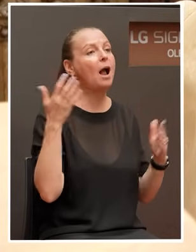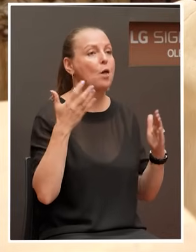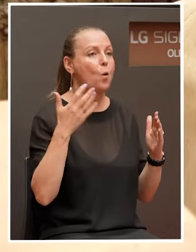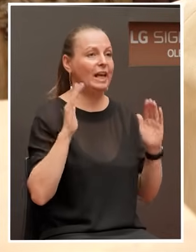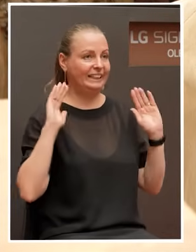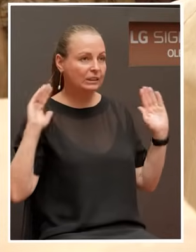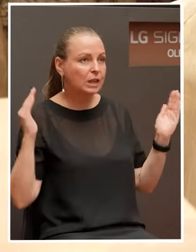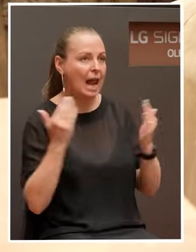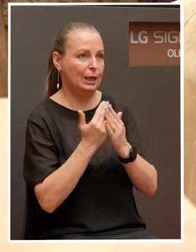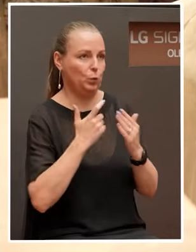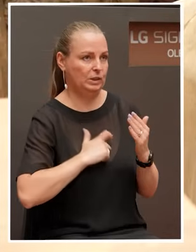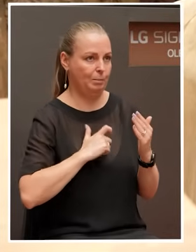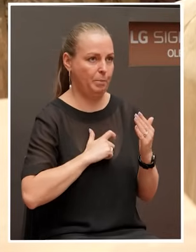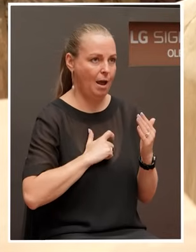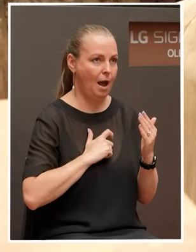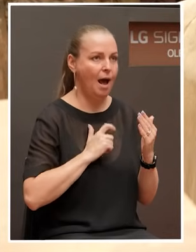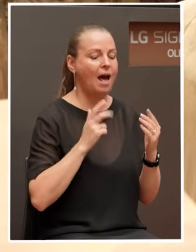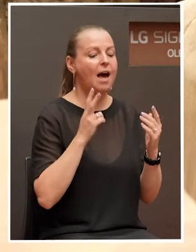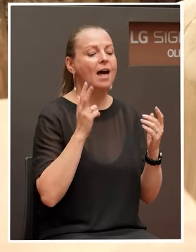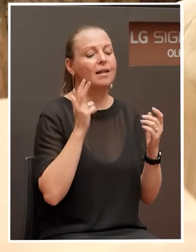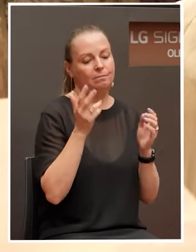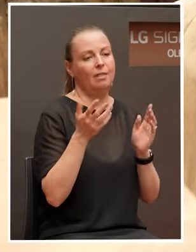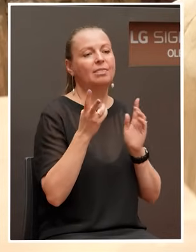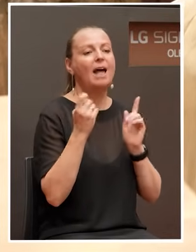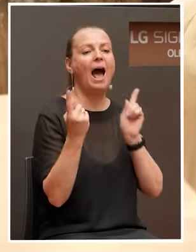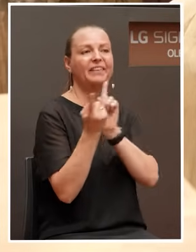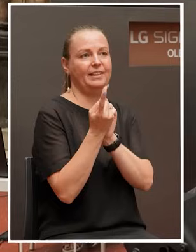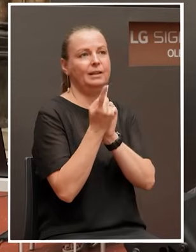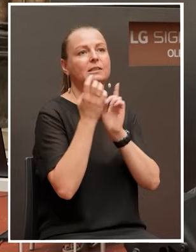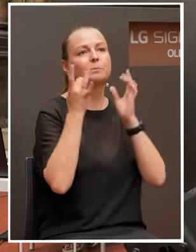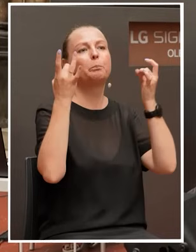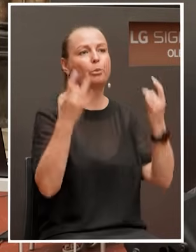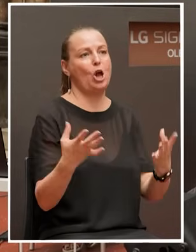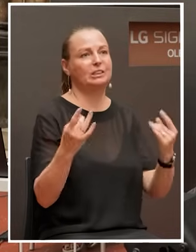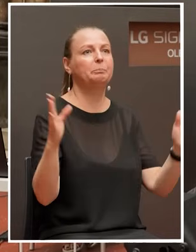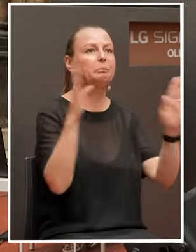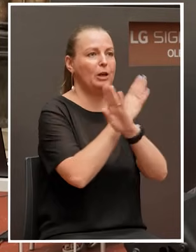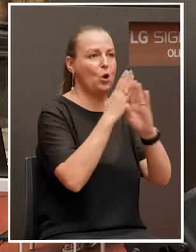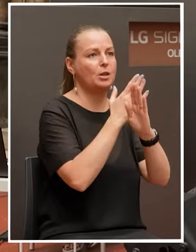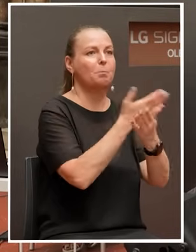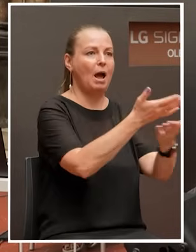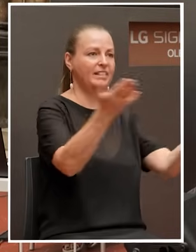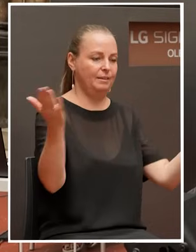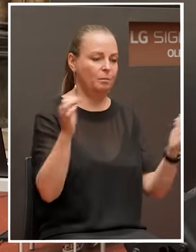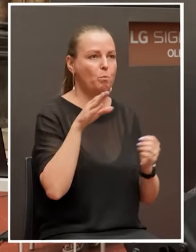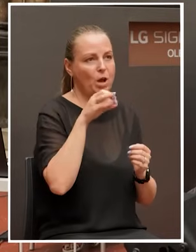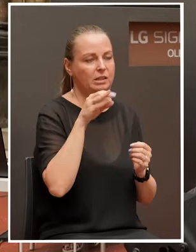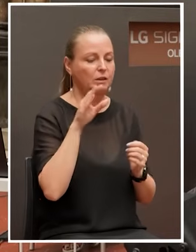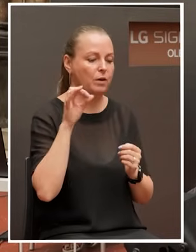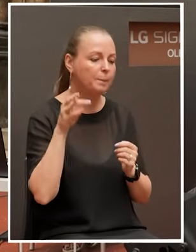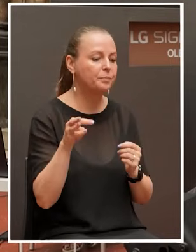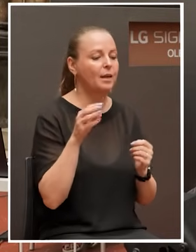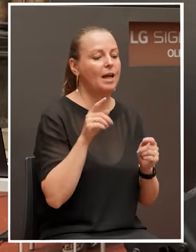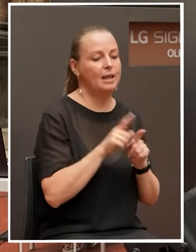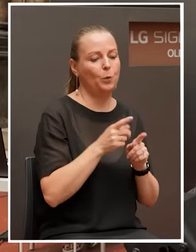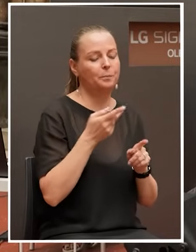себя наедине с простейшим природным мотивом, и устремляющегося к такой, опять же,